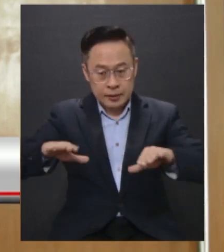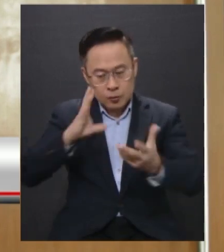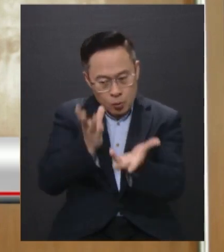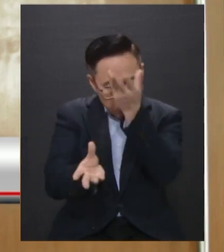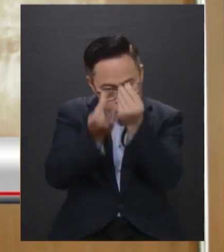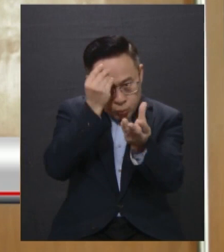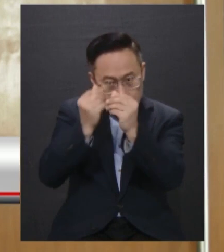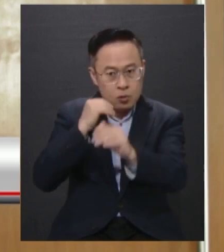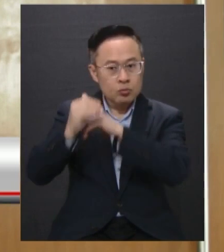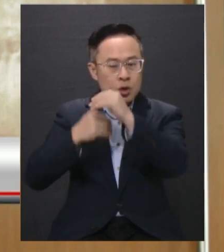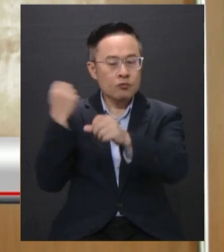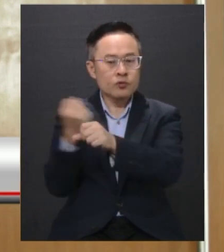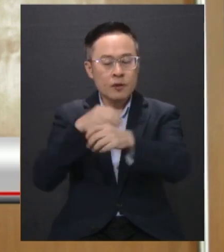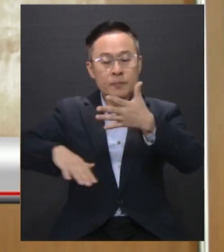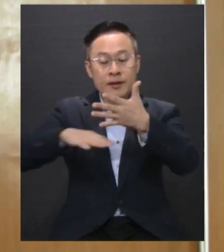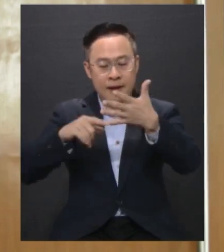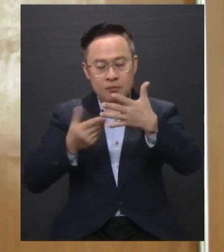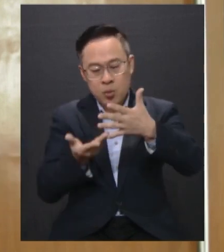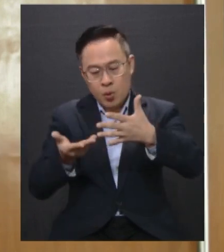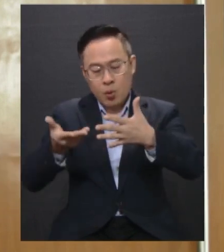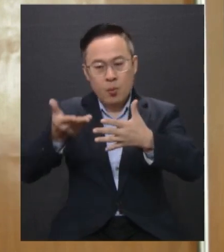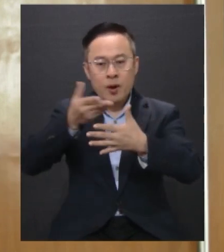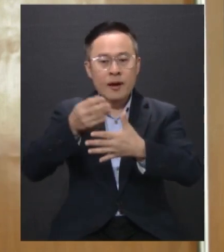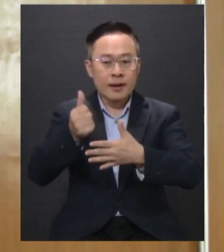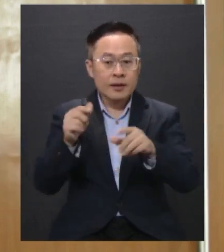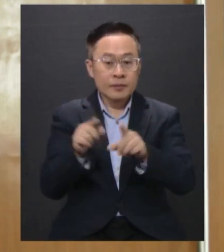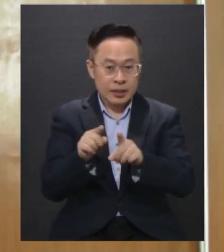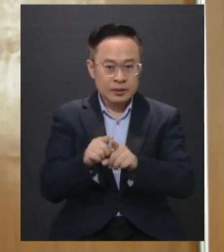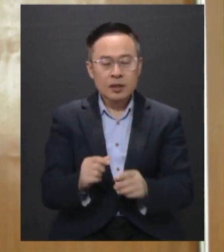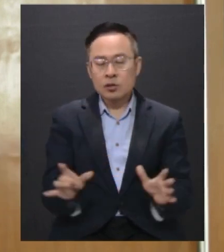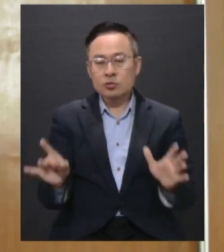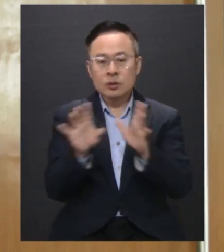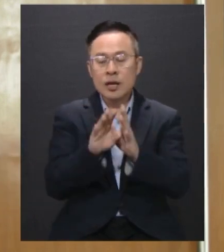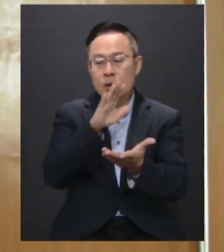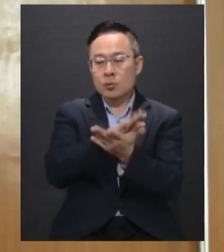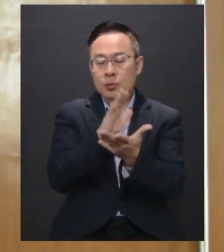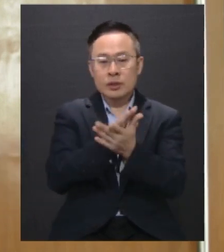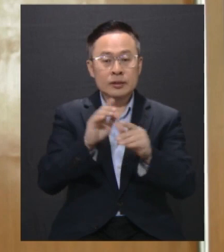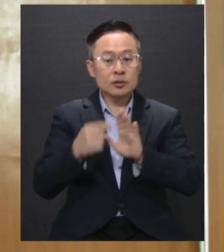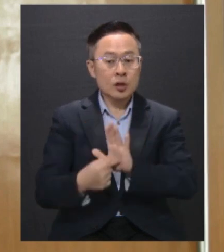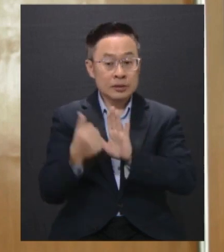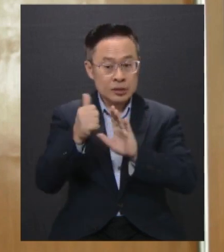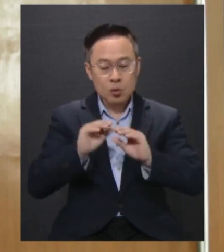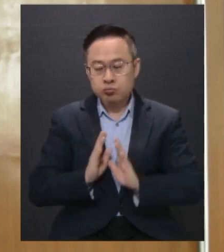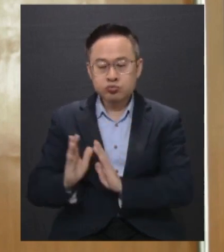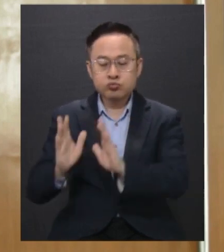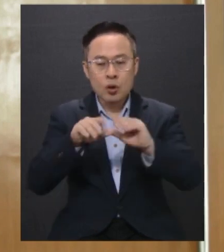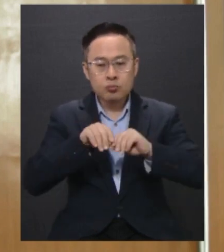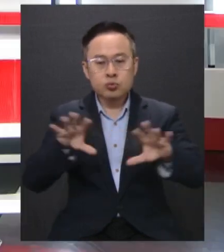แล้วก็จุดประกายให้นักเรียนในโรงเรียนต่างๆได้สัมผัสมวยไ